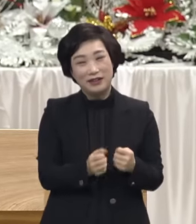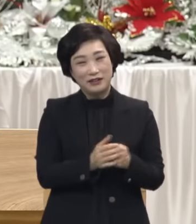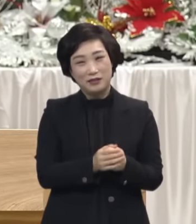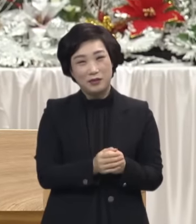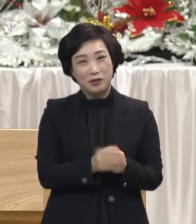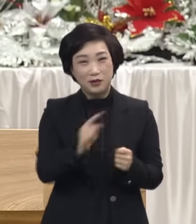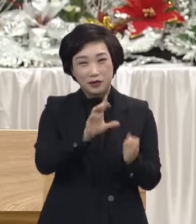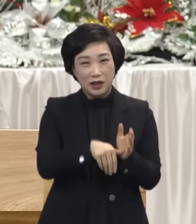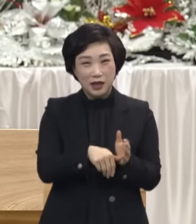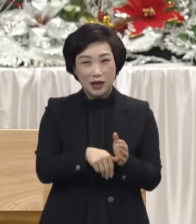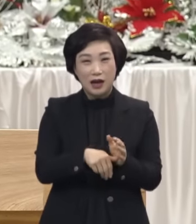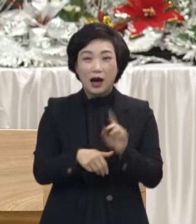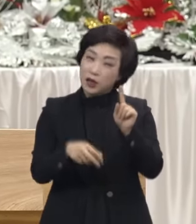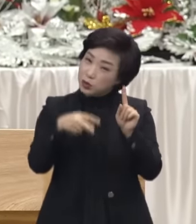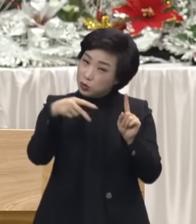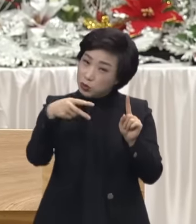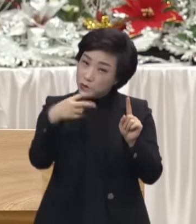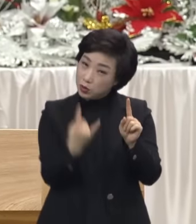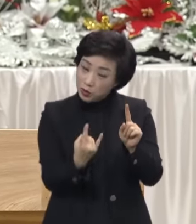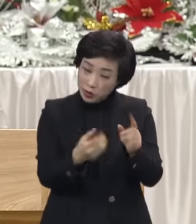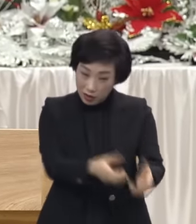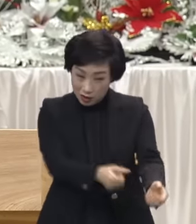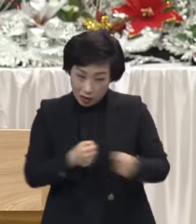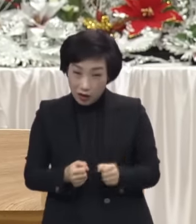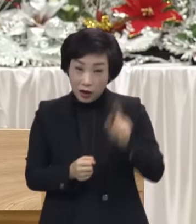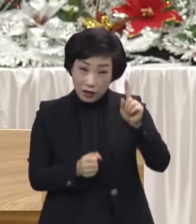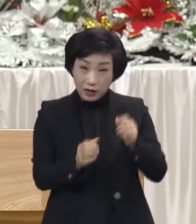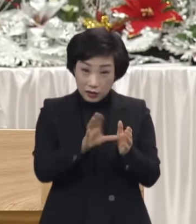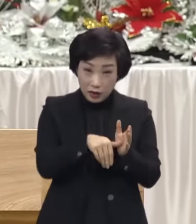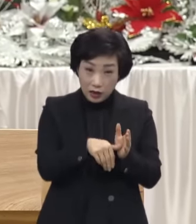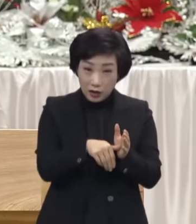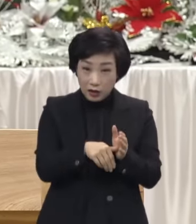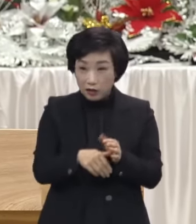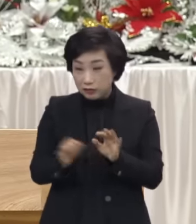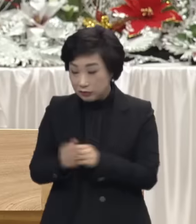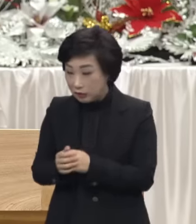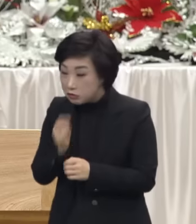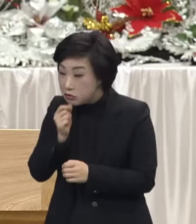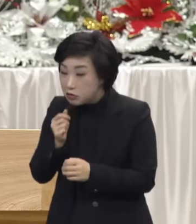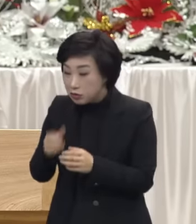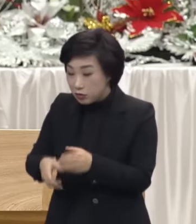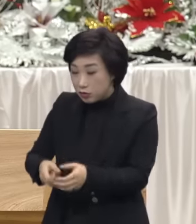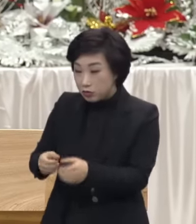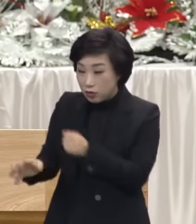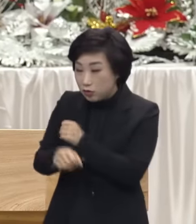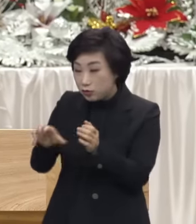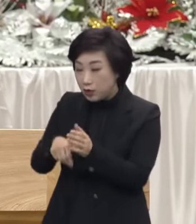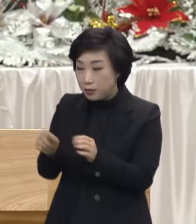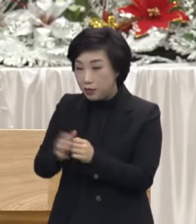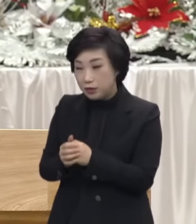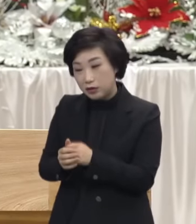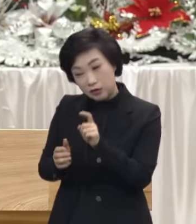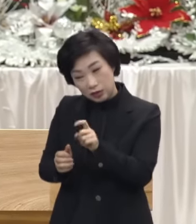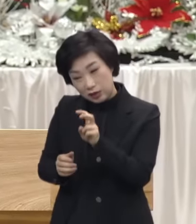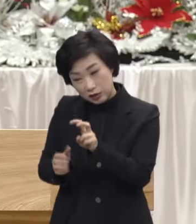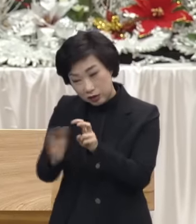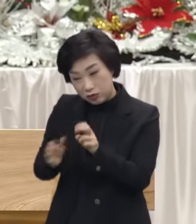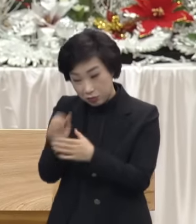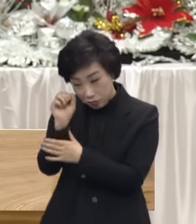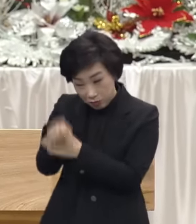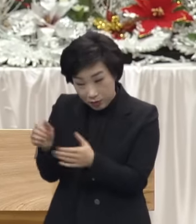대박으로 한 대박이나 한 포기가 죽은 것은 그저 한 10개, 20개 달리고